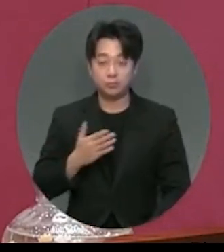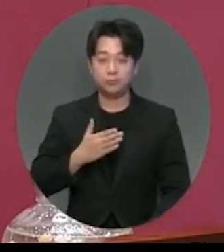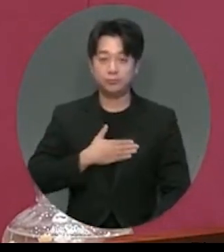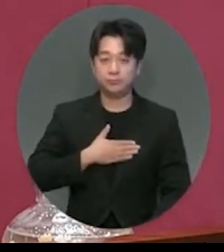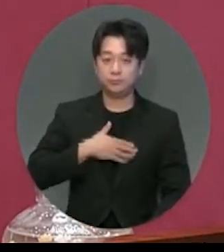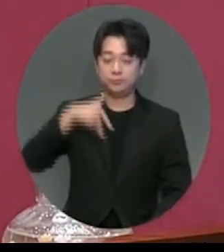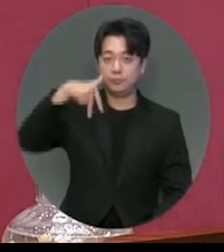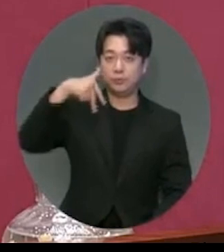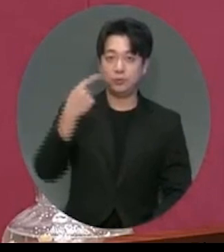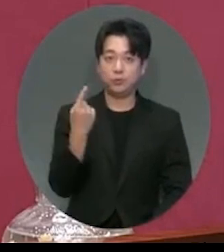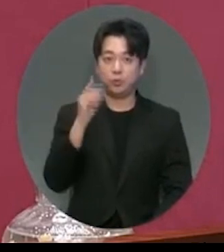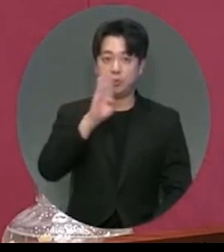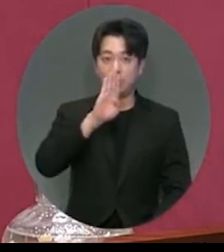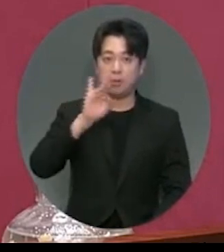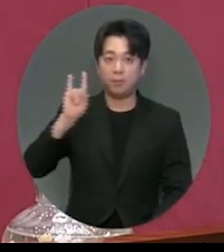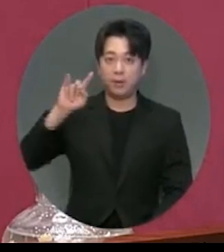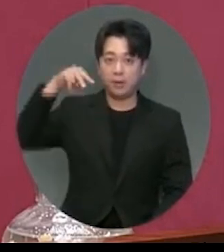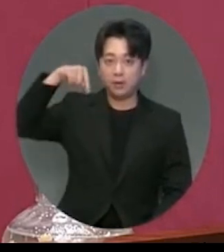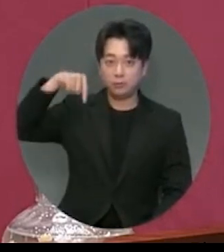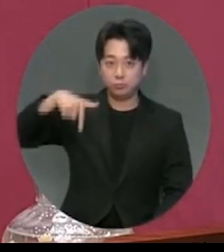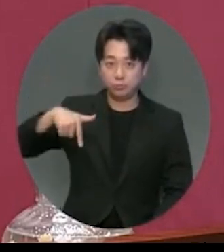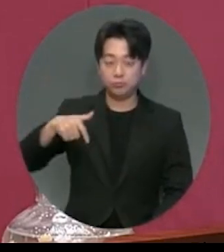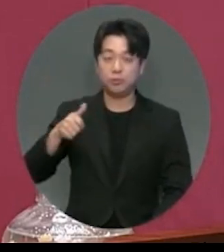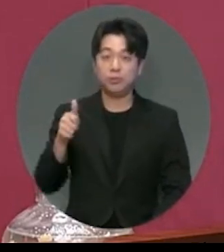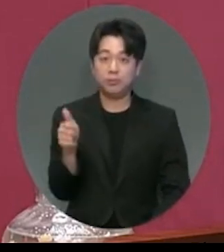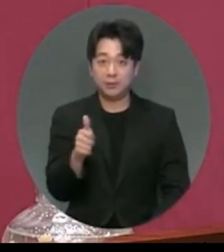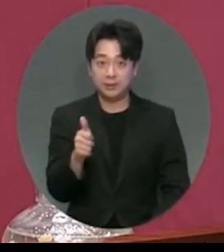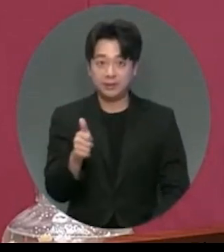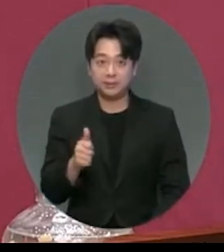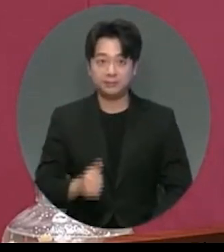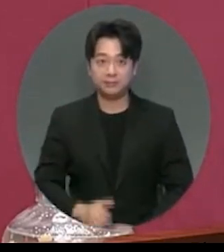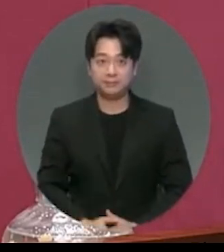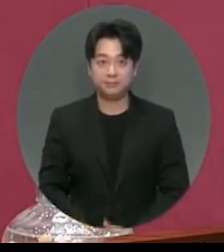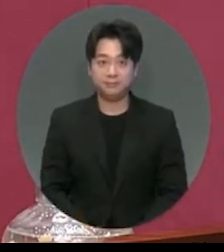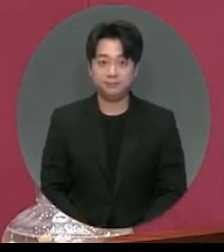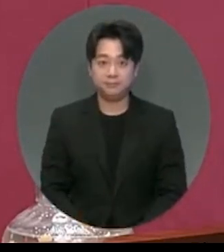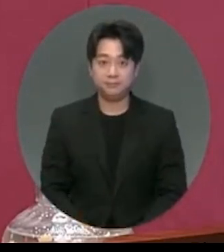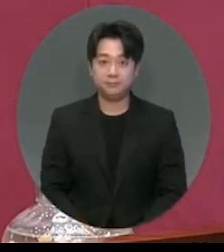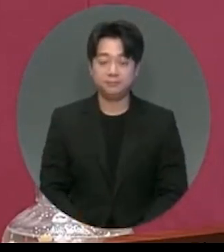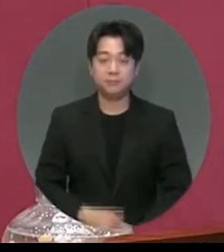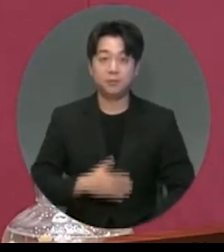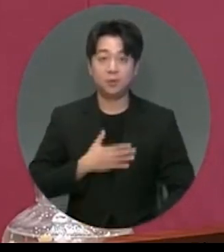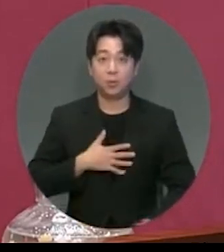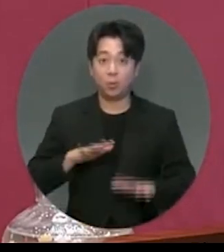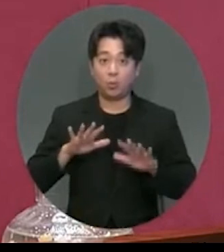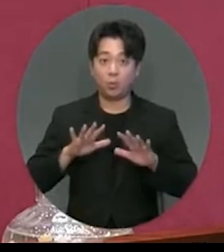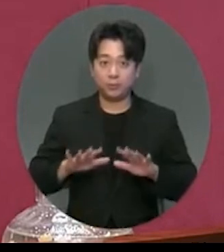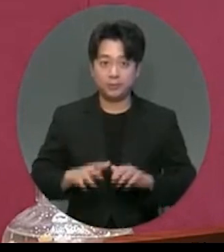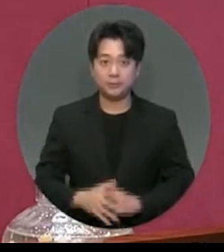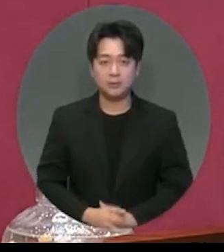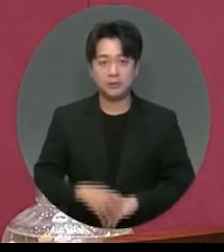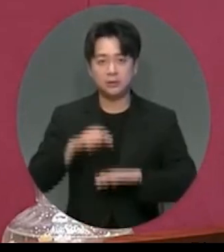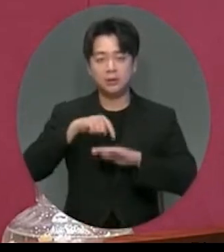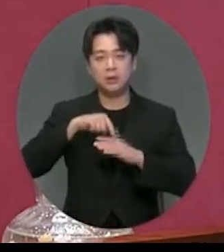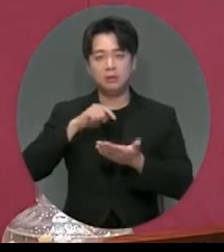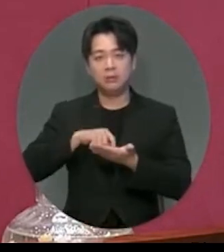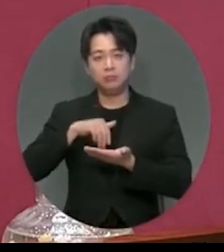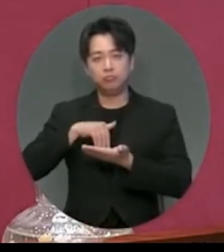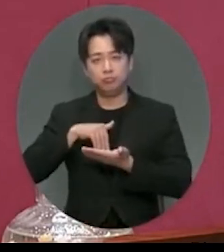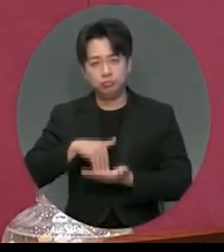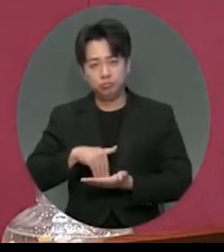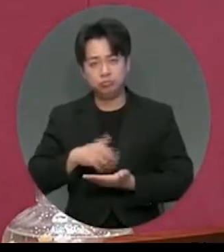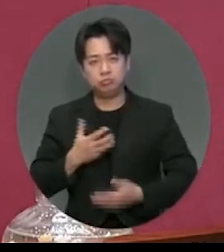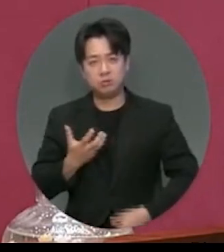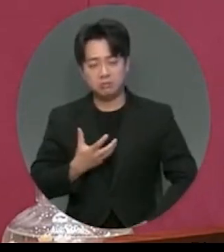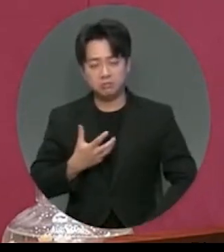국민의힘 비례대표 조배수원입니다. 저는 오늘 좀 착잡한 심정으로 이 자리에